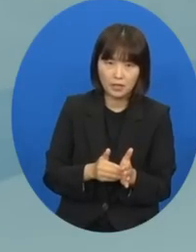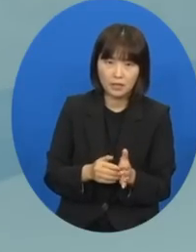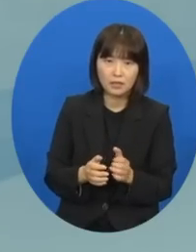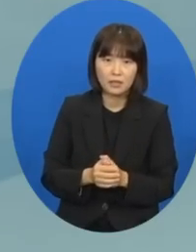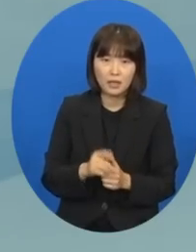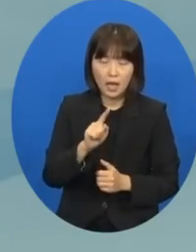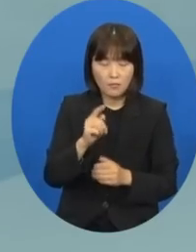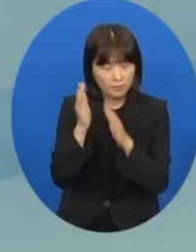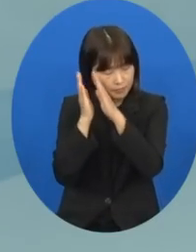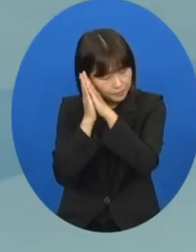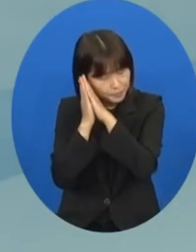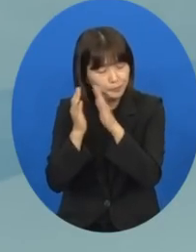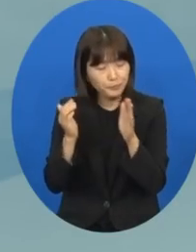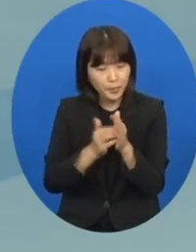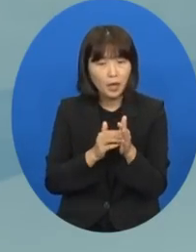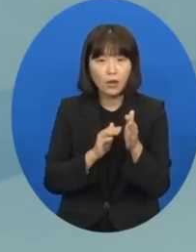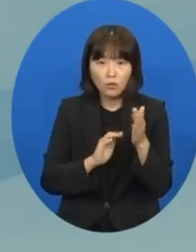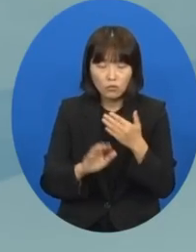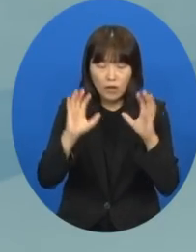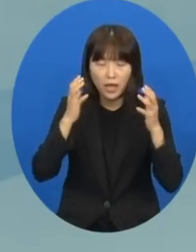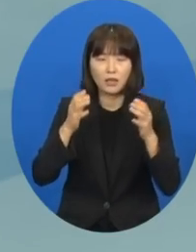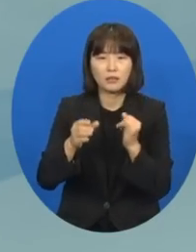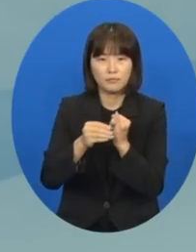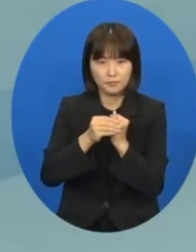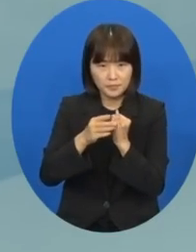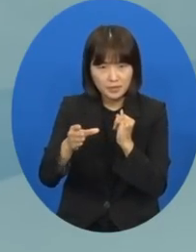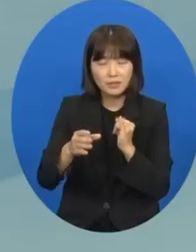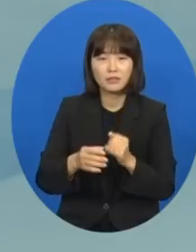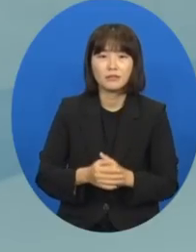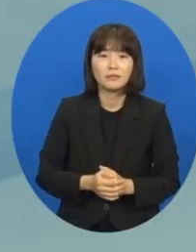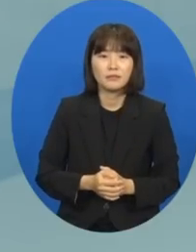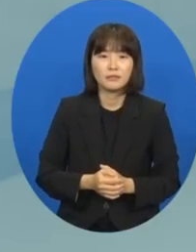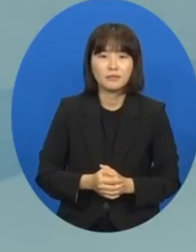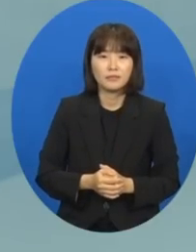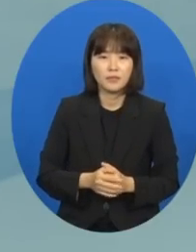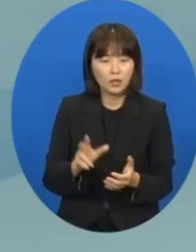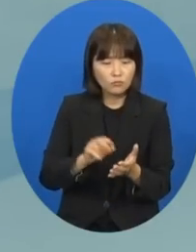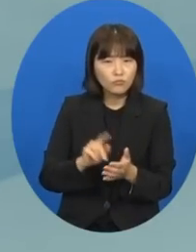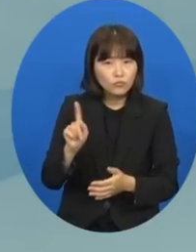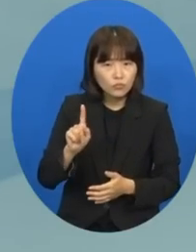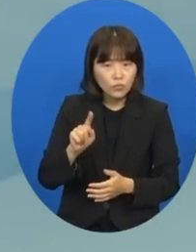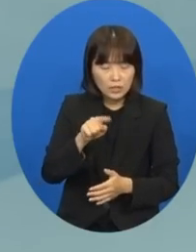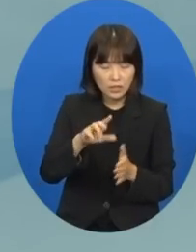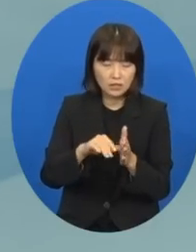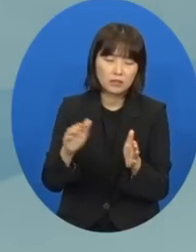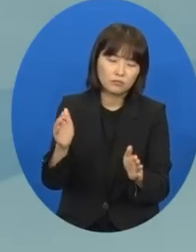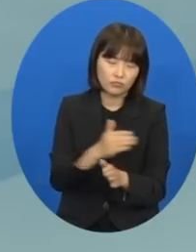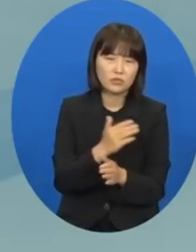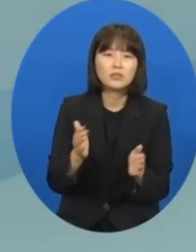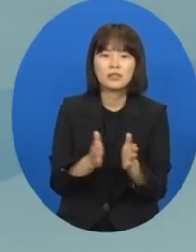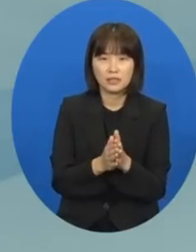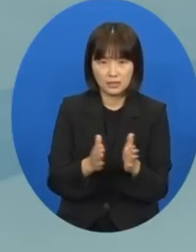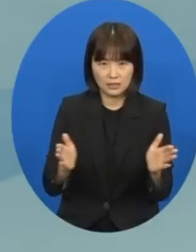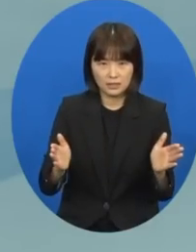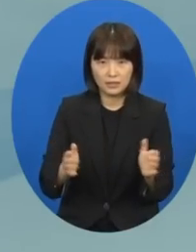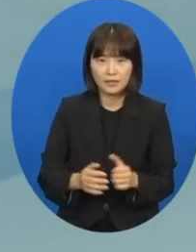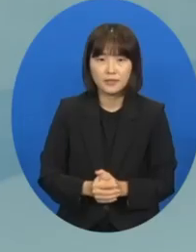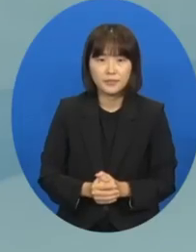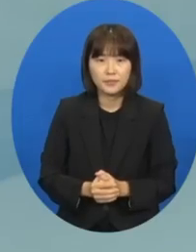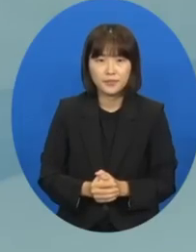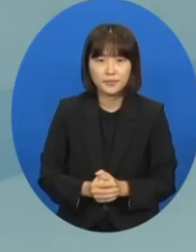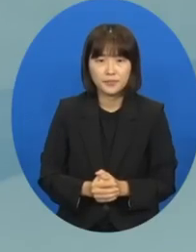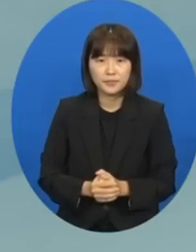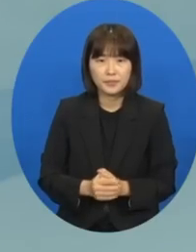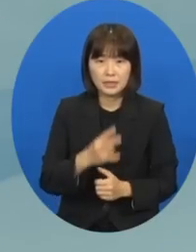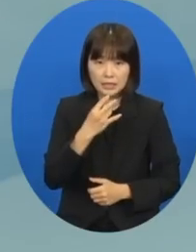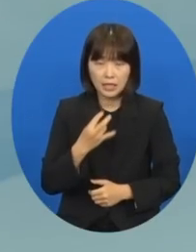동침으로 아이가 생겨요. 자, 문제는 이제 이때부터 발생을 하는 겁니다. 분명 사례는 자기가